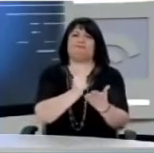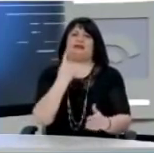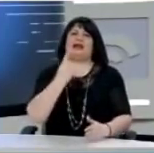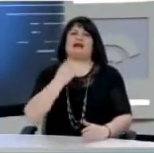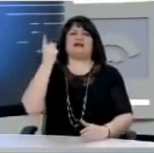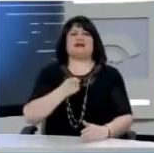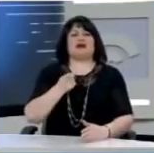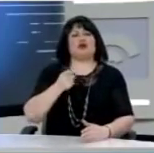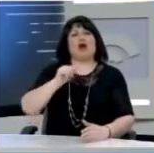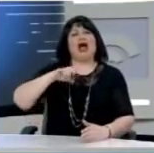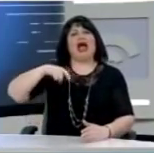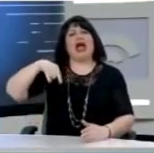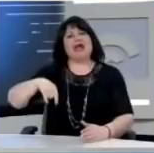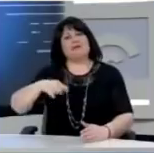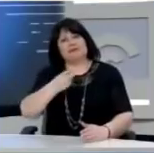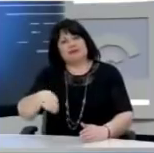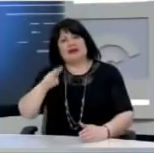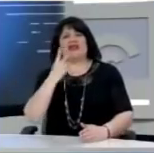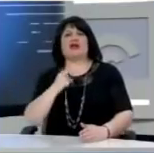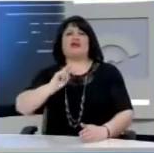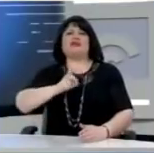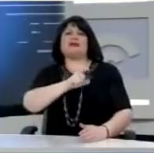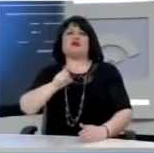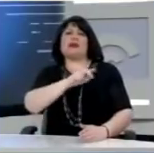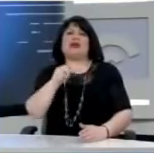1% του ΑΕΠ, δηλαδή πάνω από 2 δις.